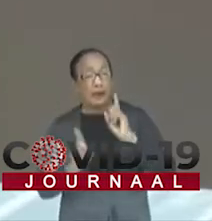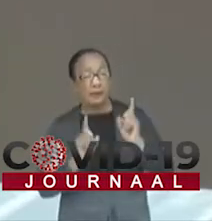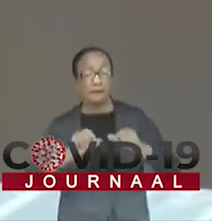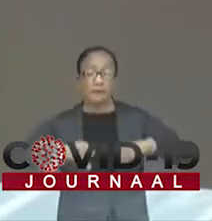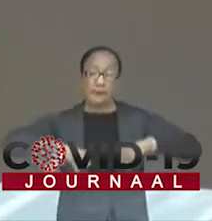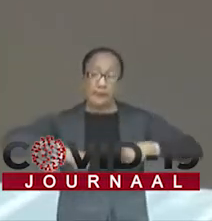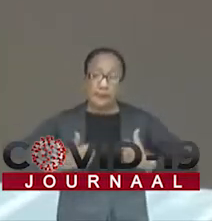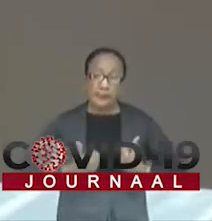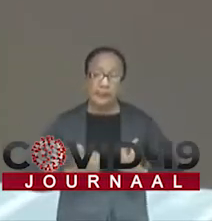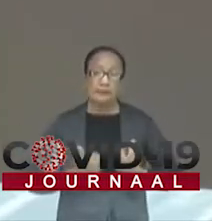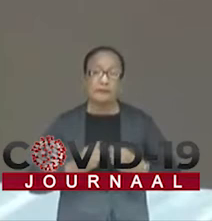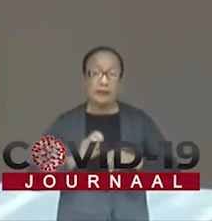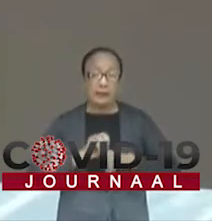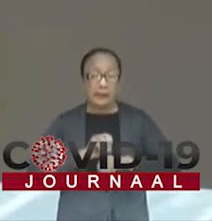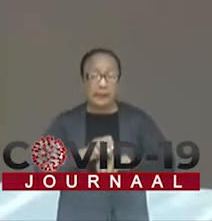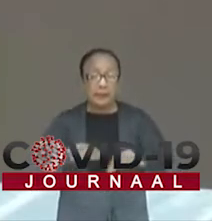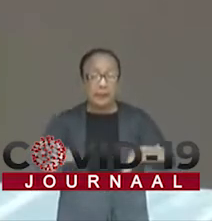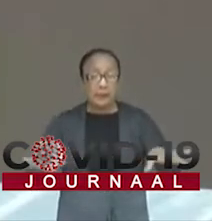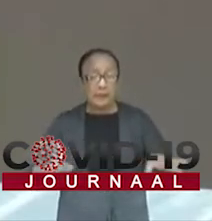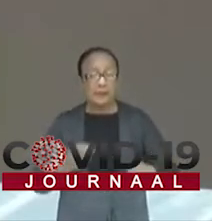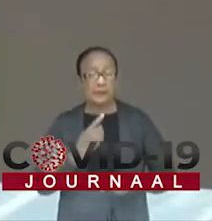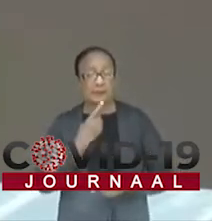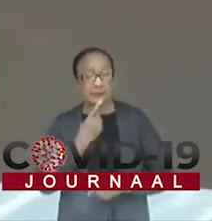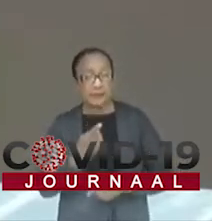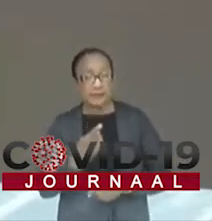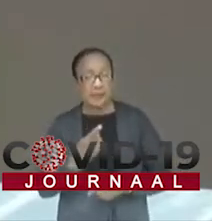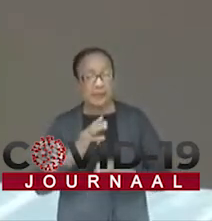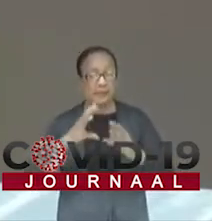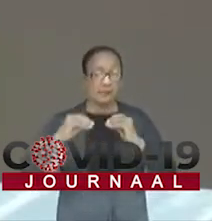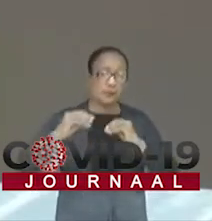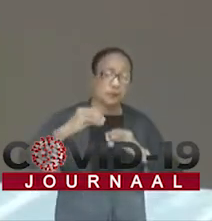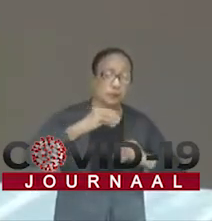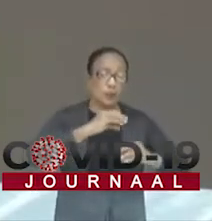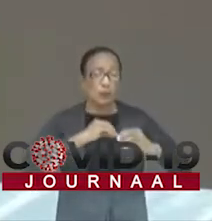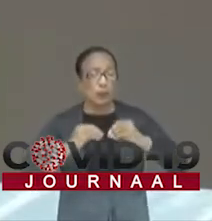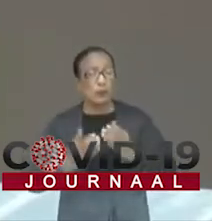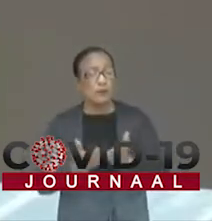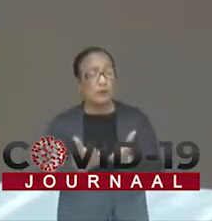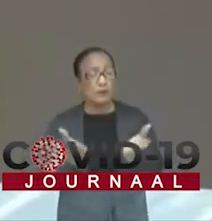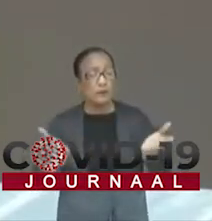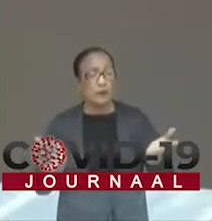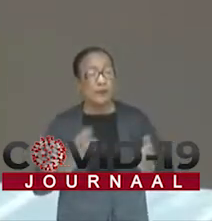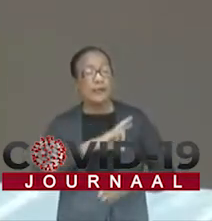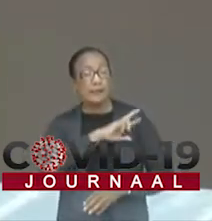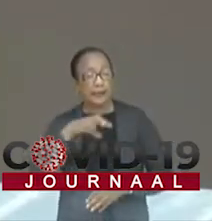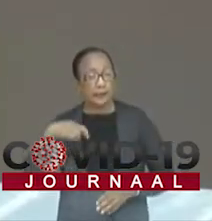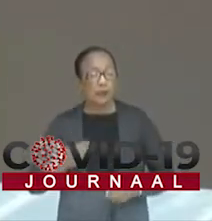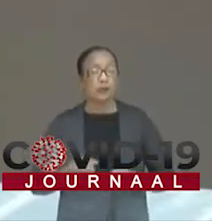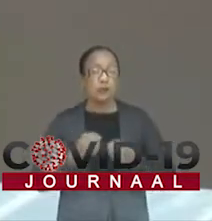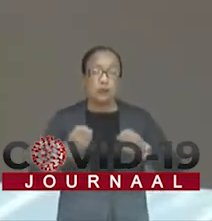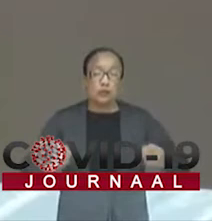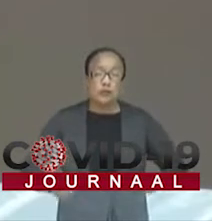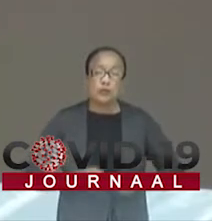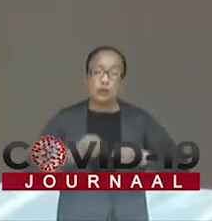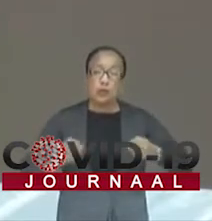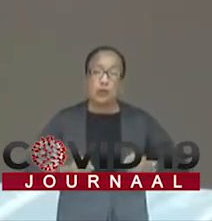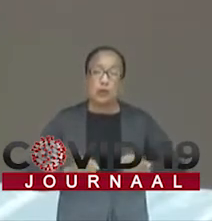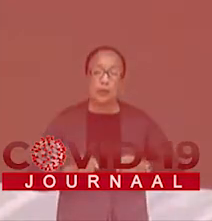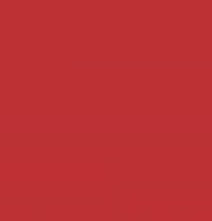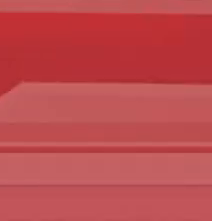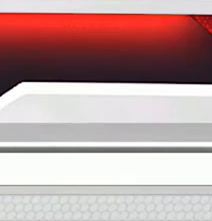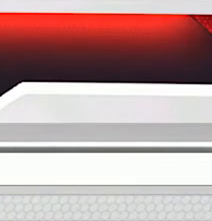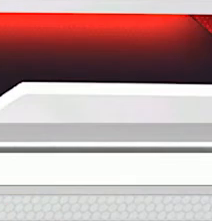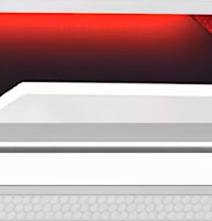epidemie werd benoemd, werd besproken en dat onze zorgcapaciteit altijd onder druk heeft